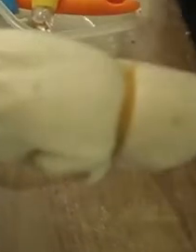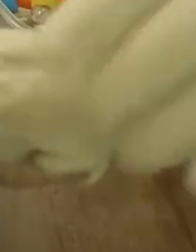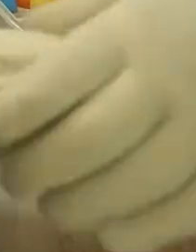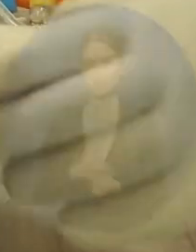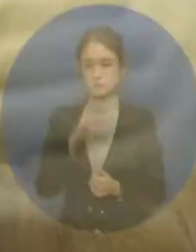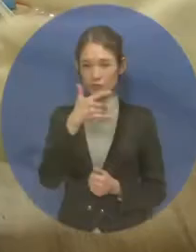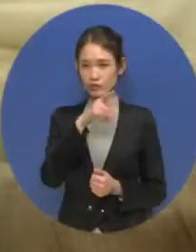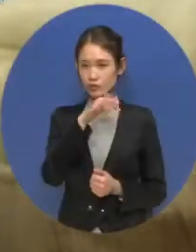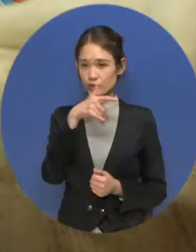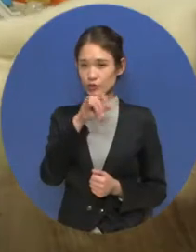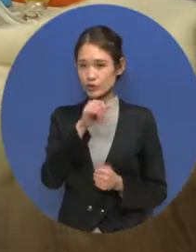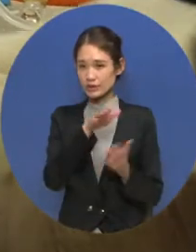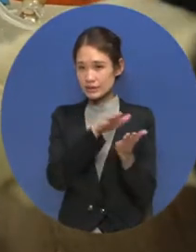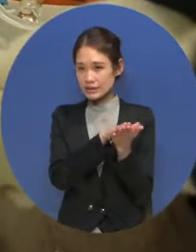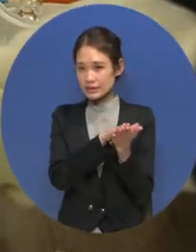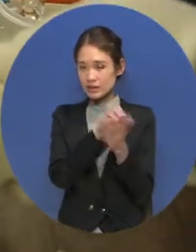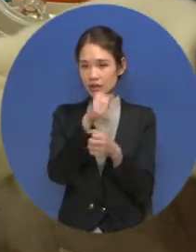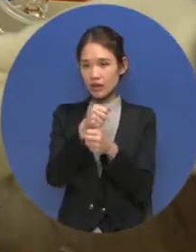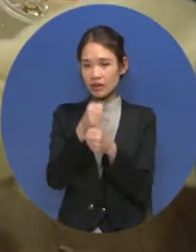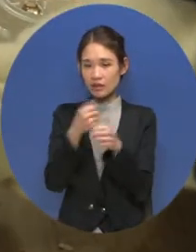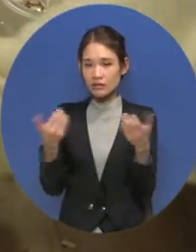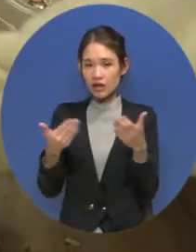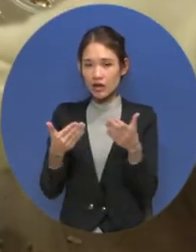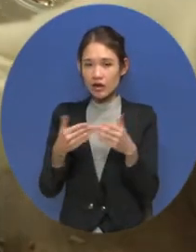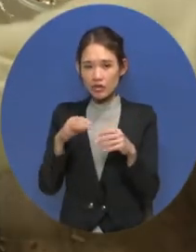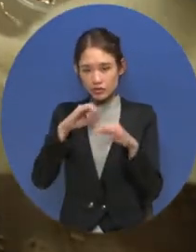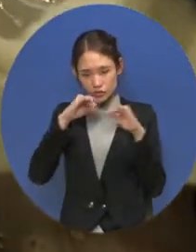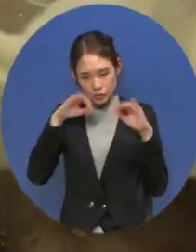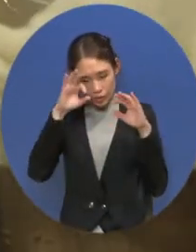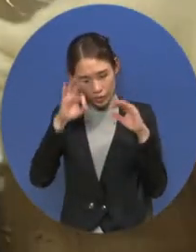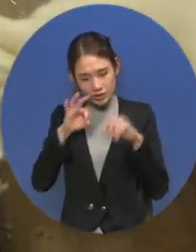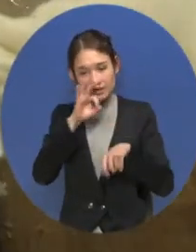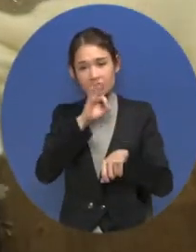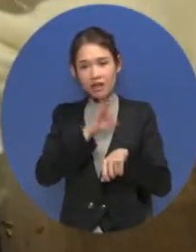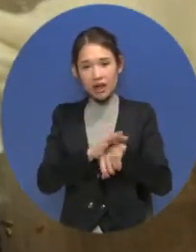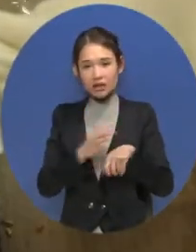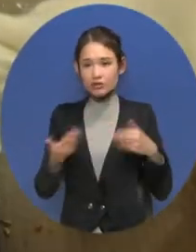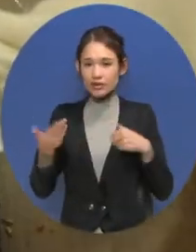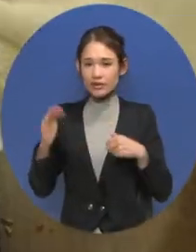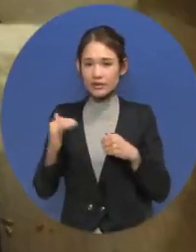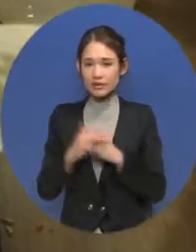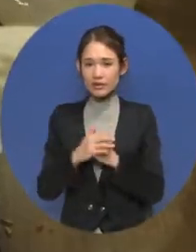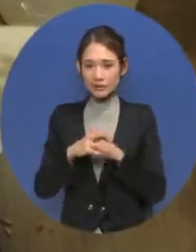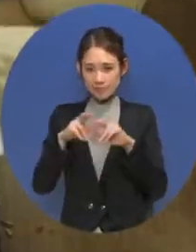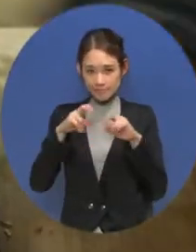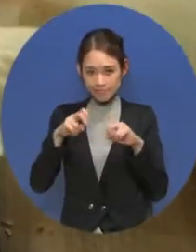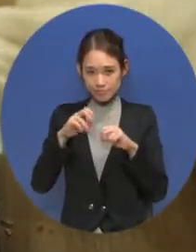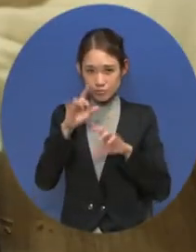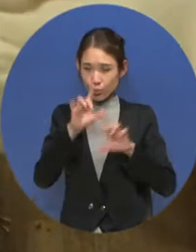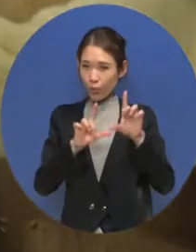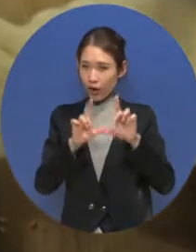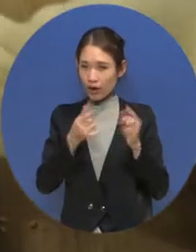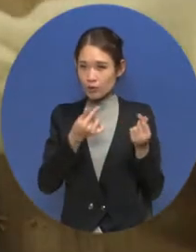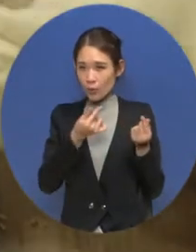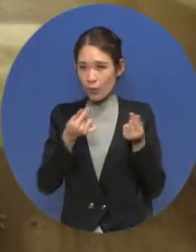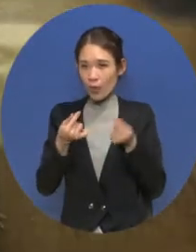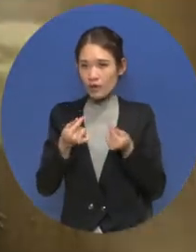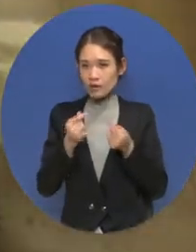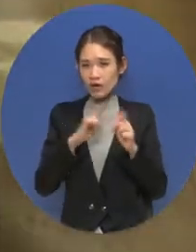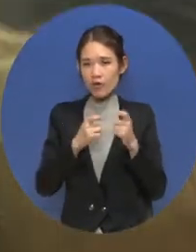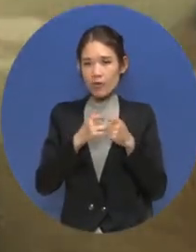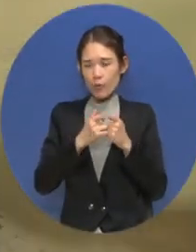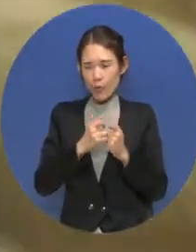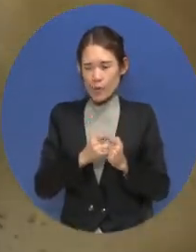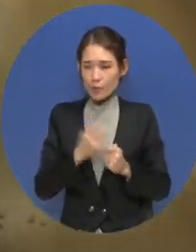누룽지 생산 작업이 얼핏 보기에는 단순 작업 같지만 빈틈은 없는지 모양은 균일한지